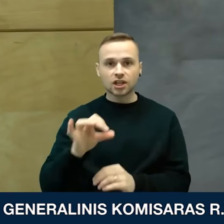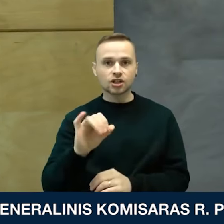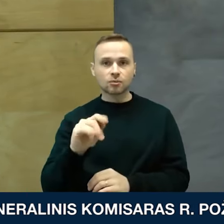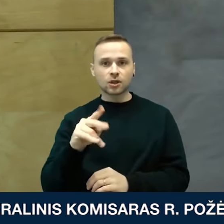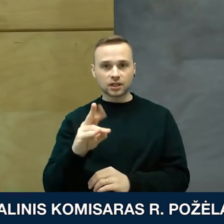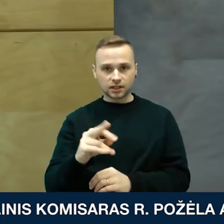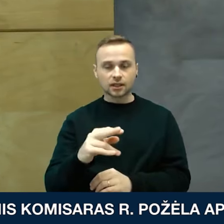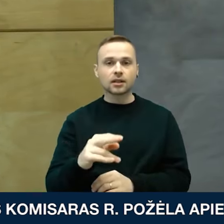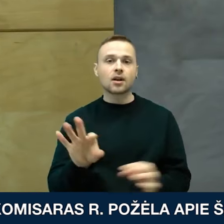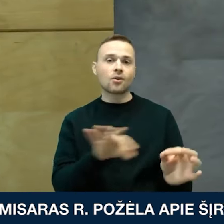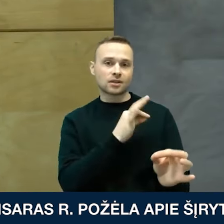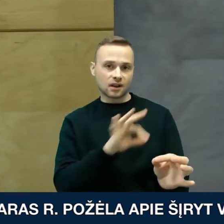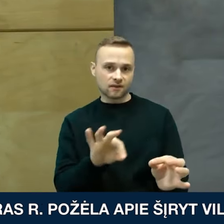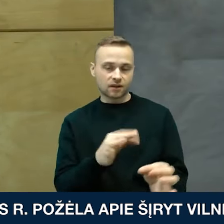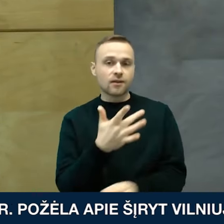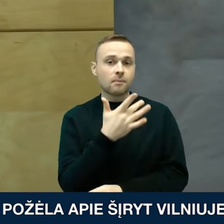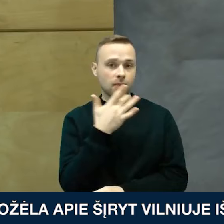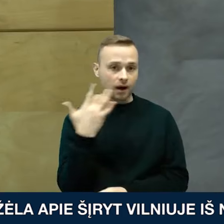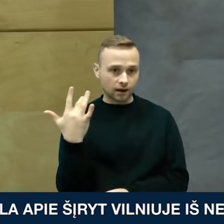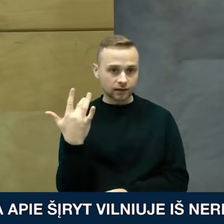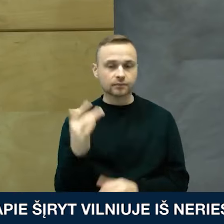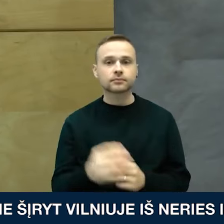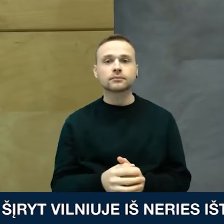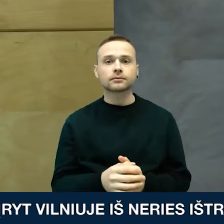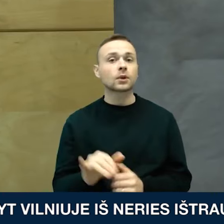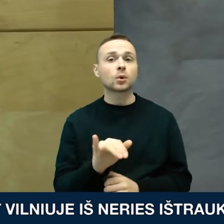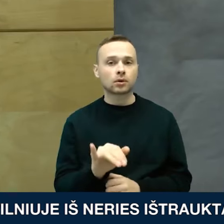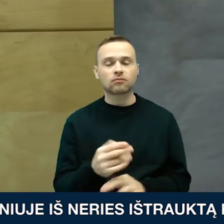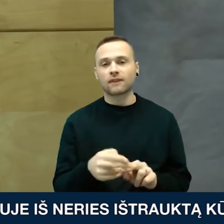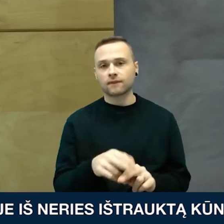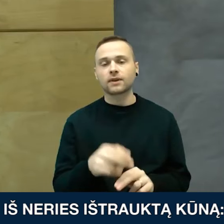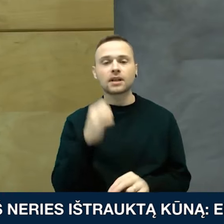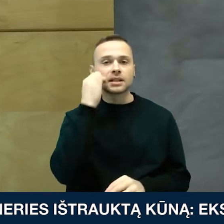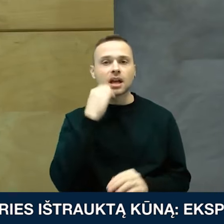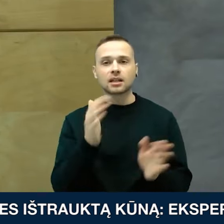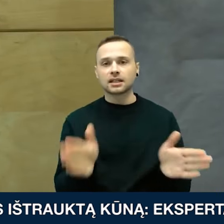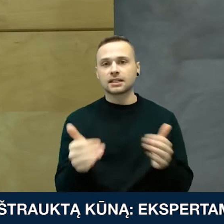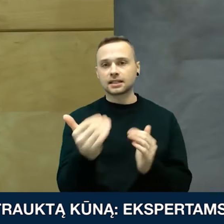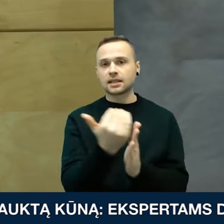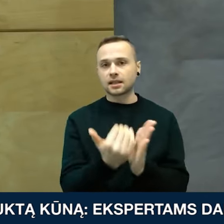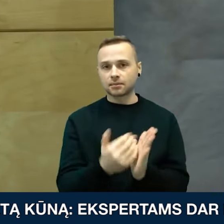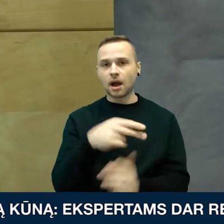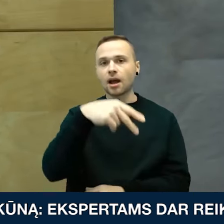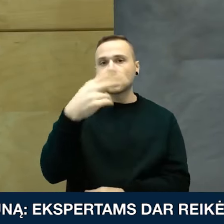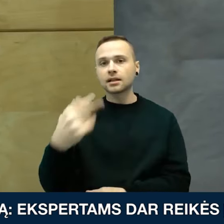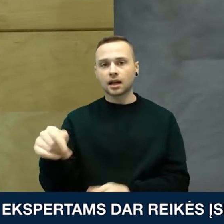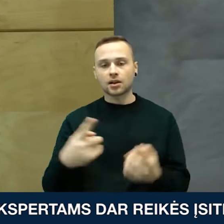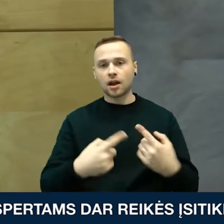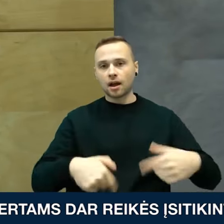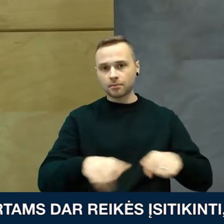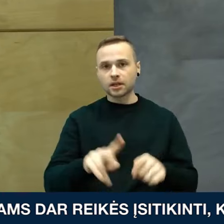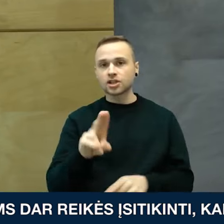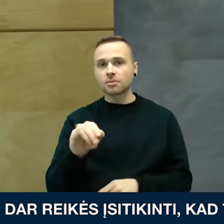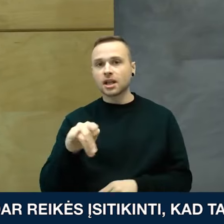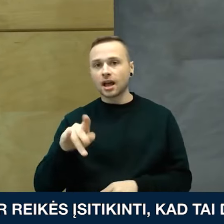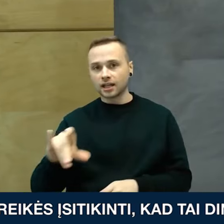Tėvynės sąjunga Lietuvos krikščionys demokratai, jie išrinkta pagal senąją sistemą Antakalnio apygardoje, Remigijus